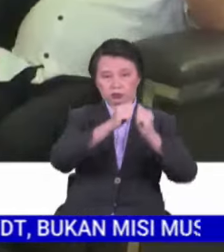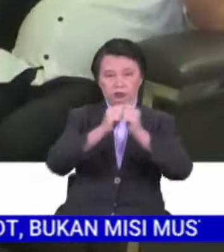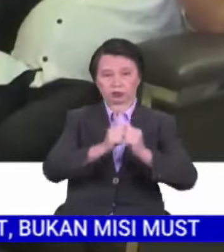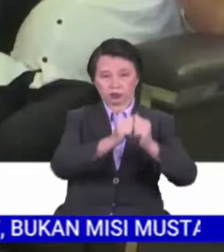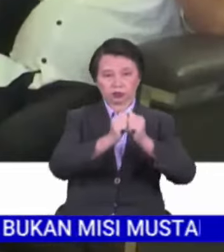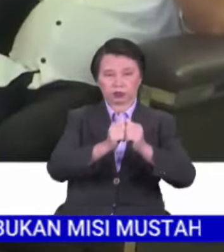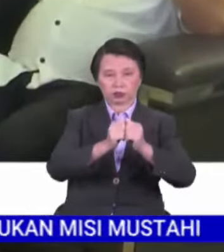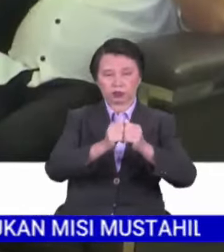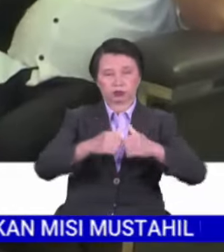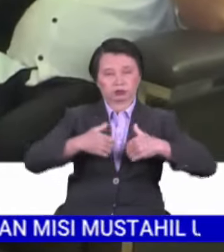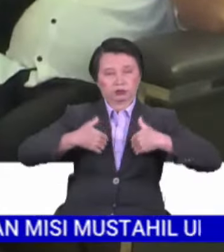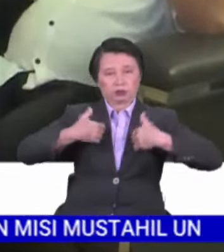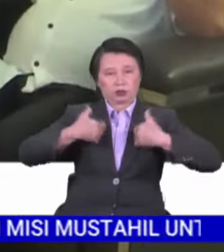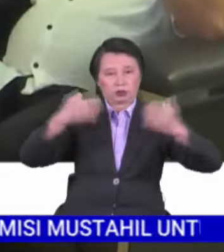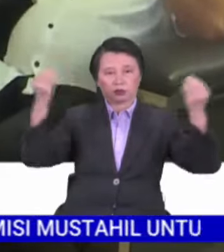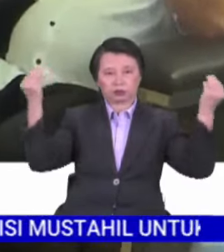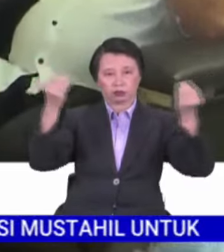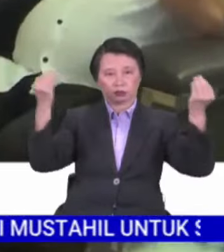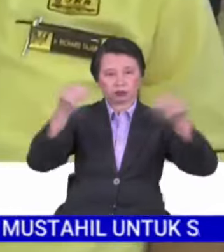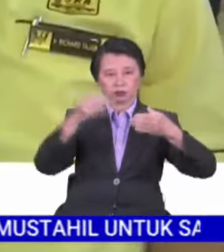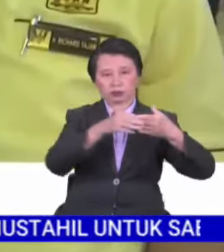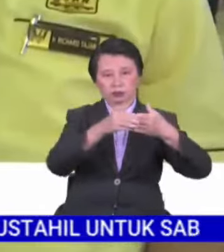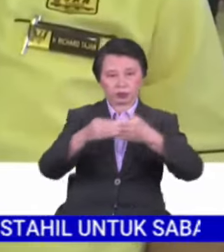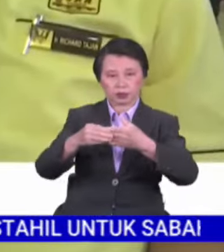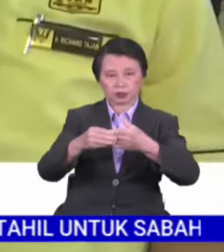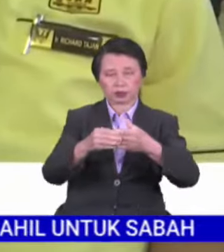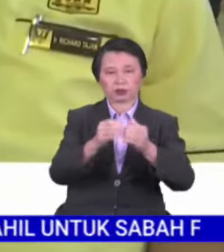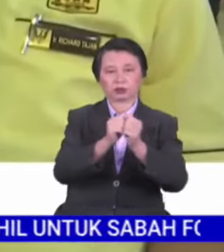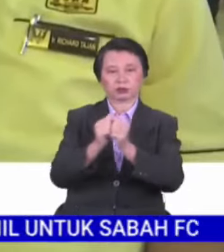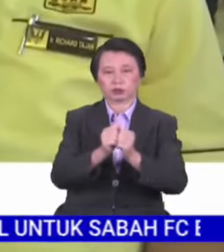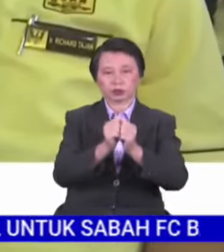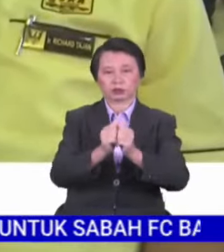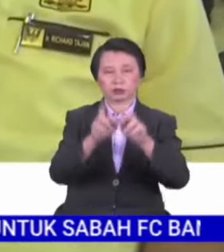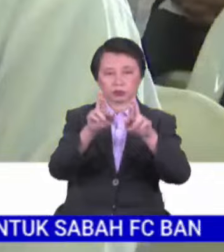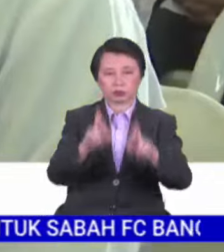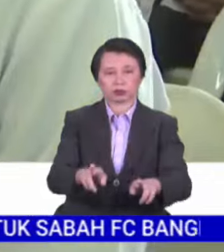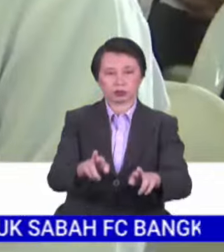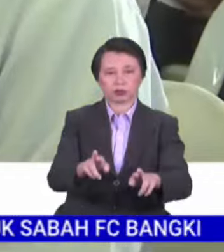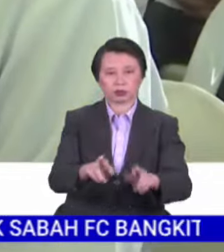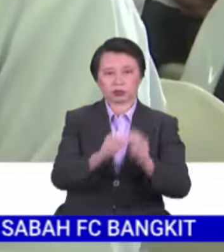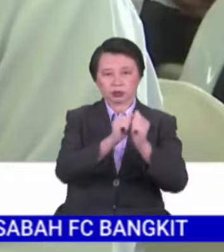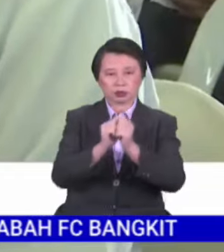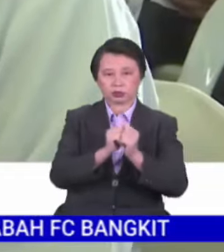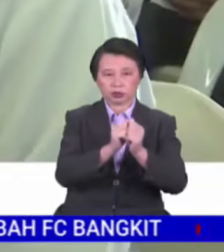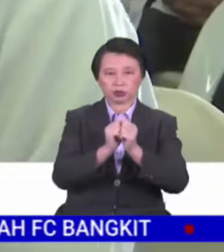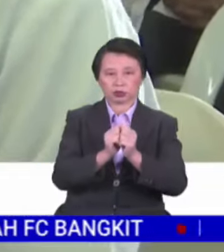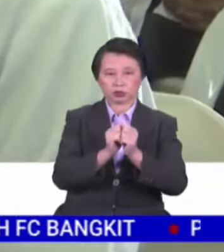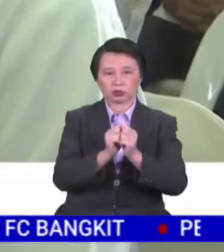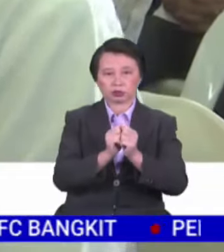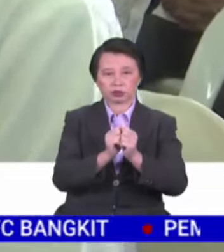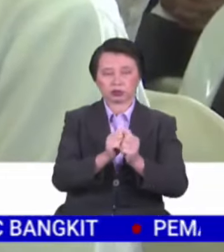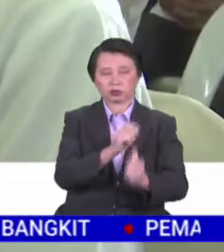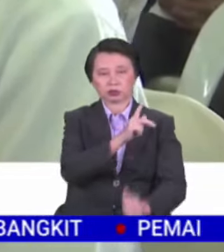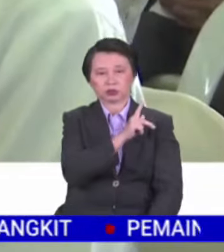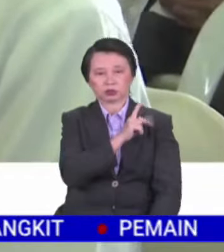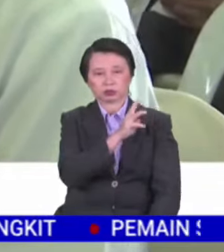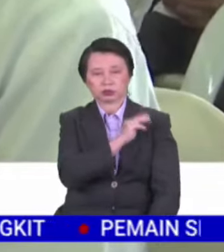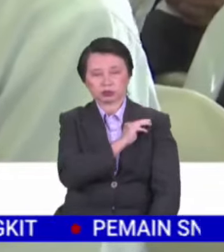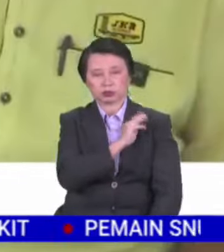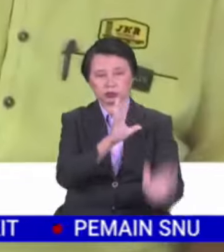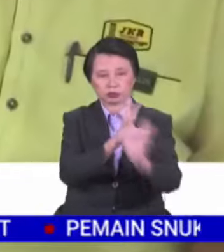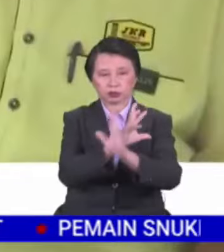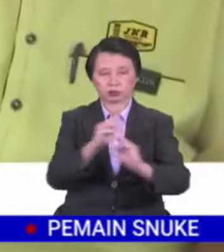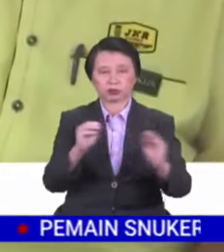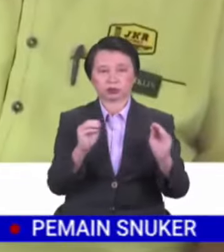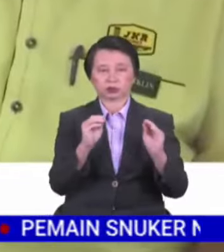bersama-sama menyerikan lagi Majlis Pemimpin Bersama Rakyat, iaitu bersama Premier Sarawak Datuk Patinggi